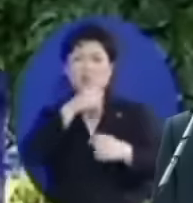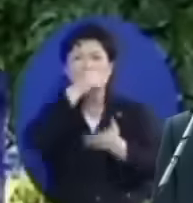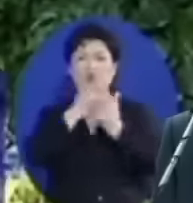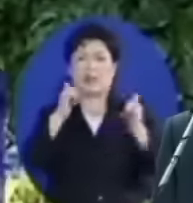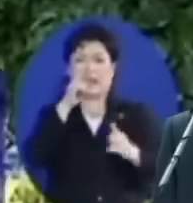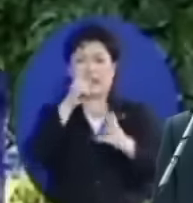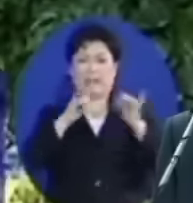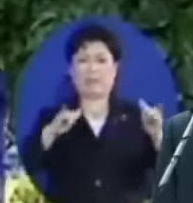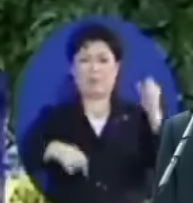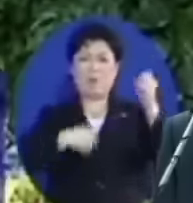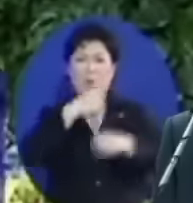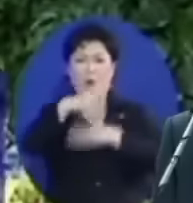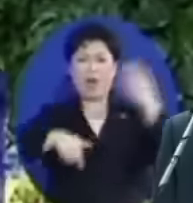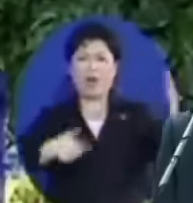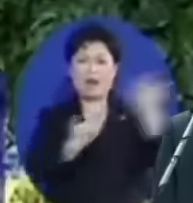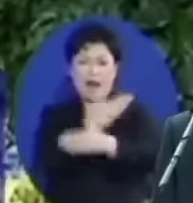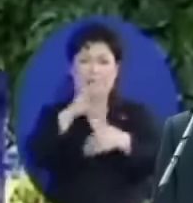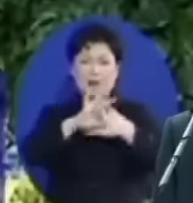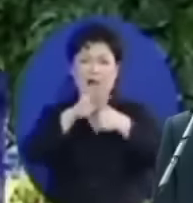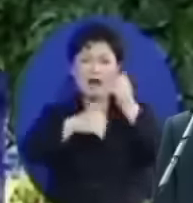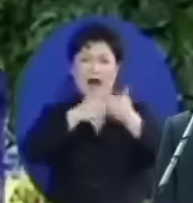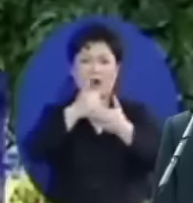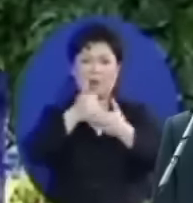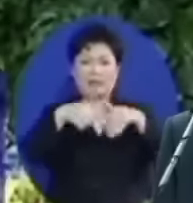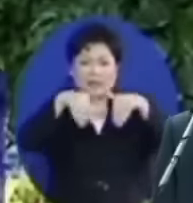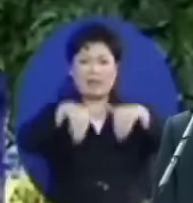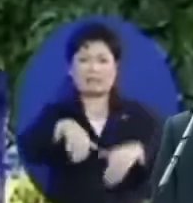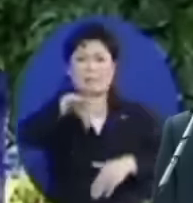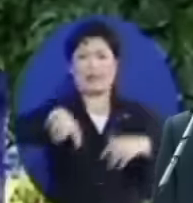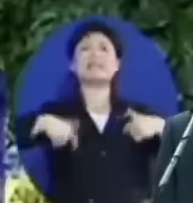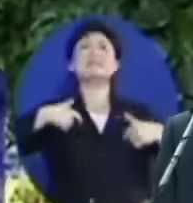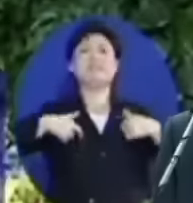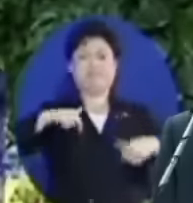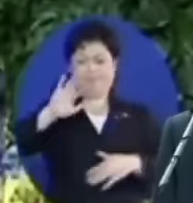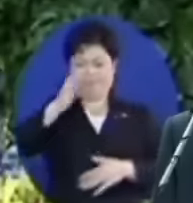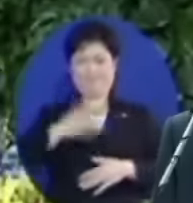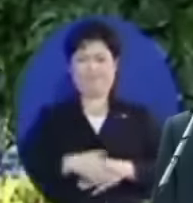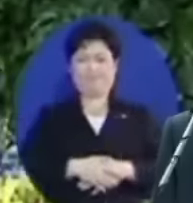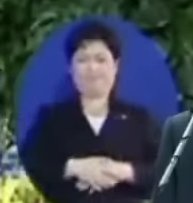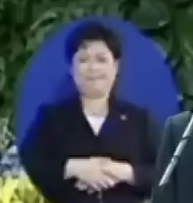한 사람이 회개하면 하나님의 사자들 앞에 기쁨이 되느니라고 말했었습니다.